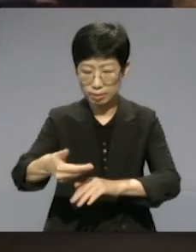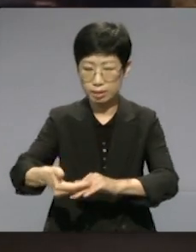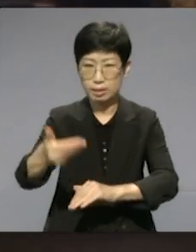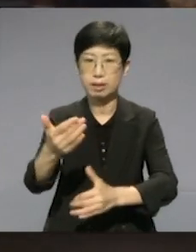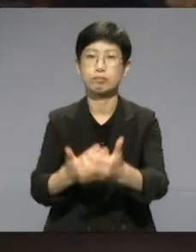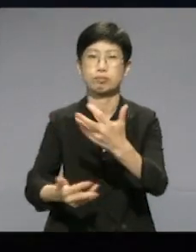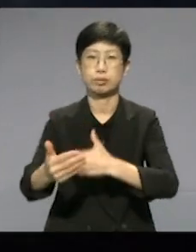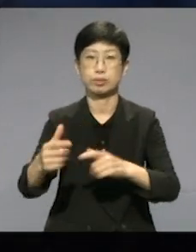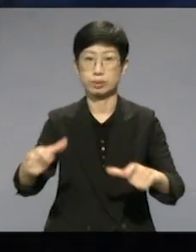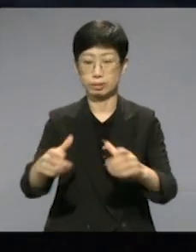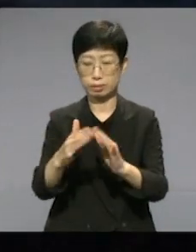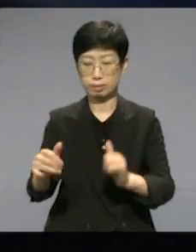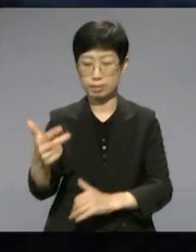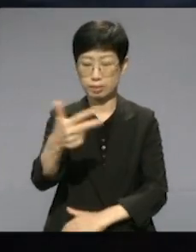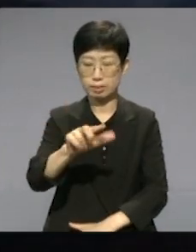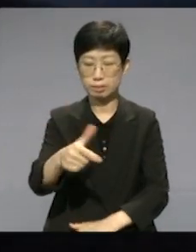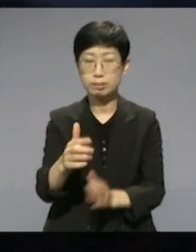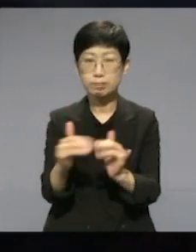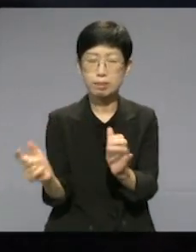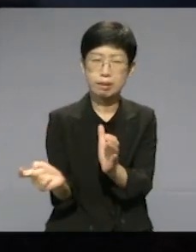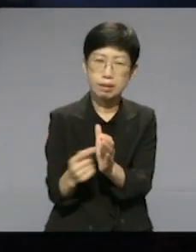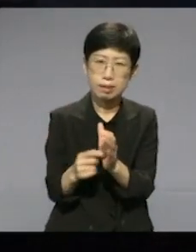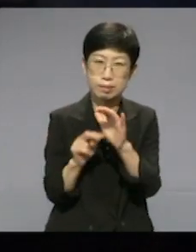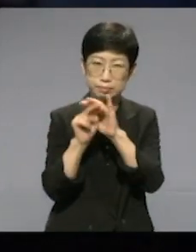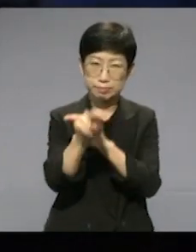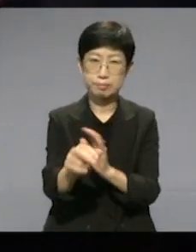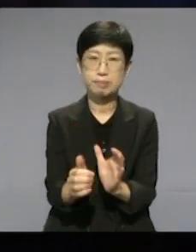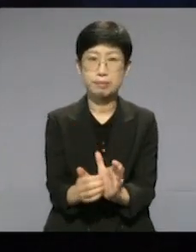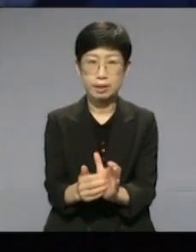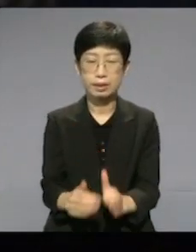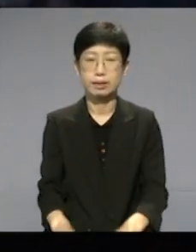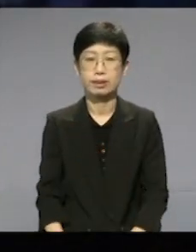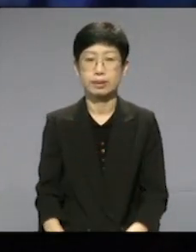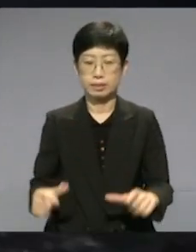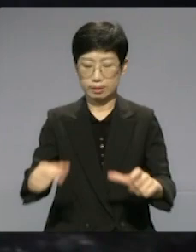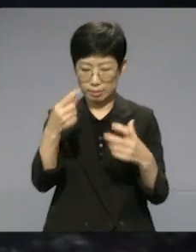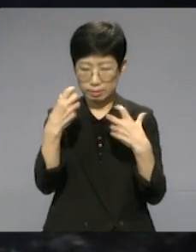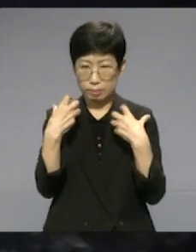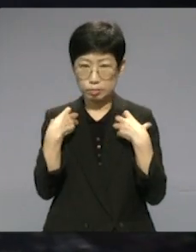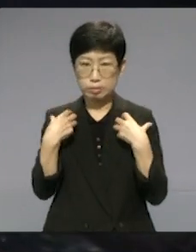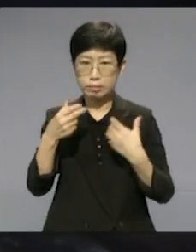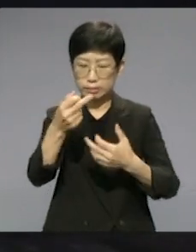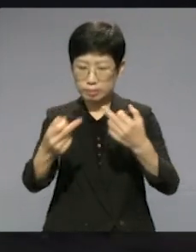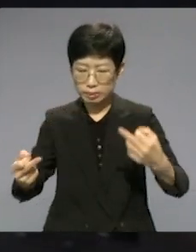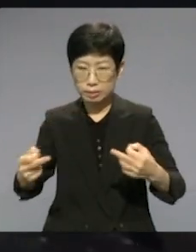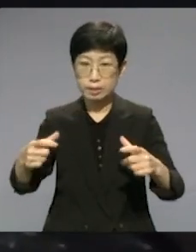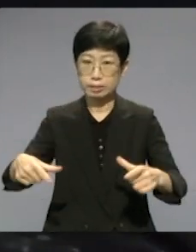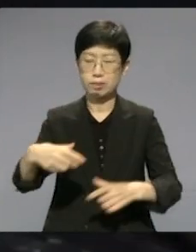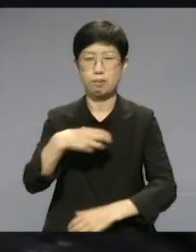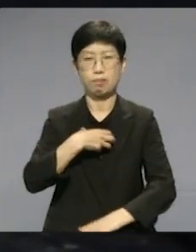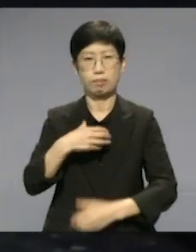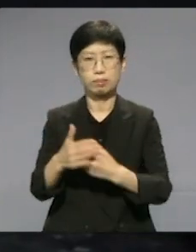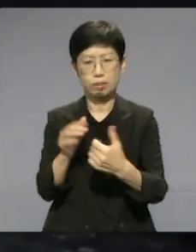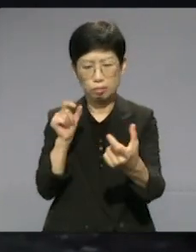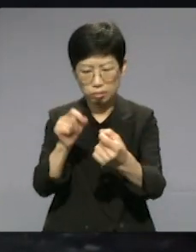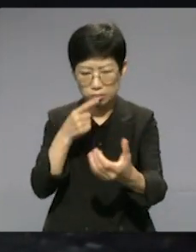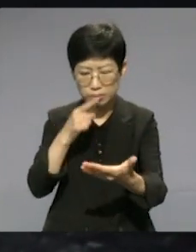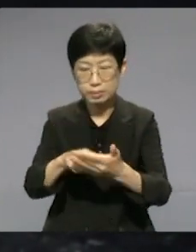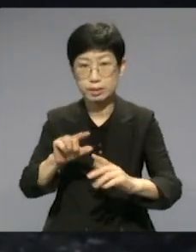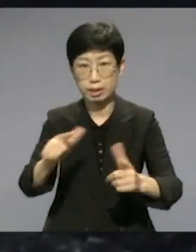주민 7,600여 명이 긴급 대피에 나섰습니다 주당국은 산악지대가 험준한 탓에 접근이 쉽지 않아